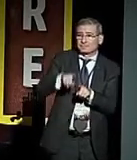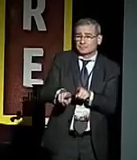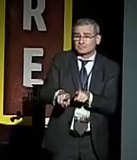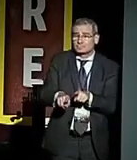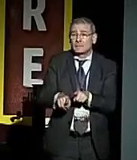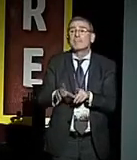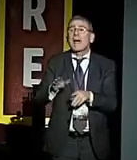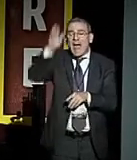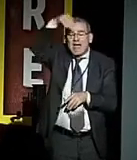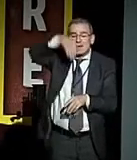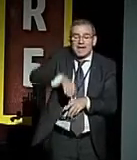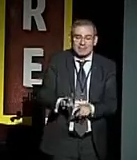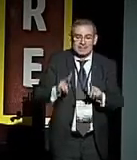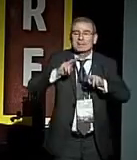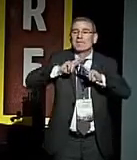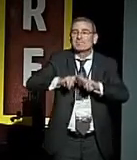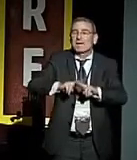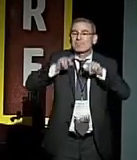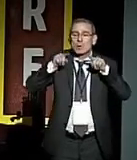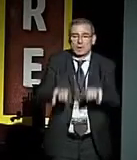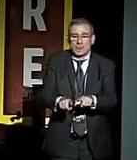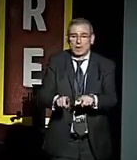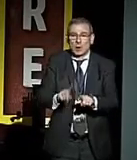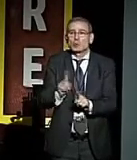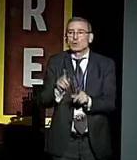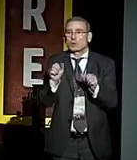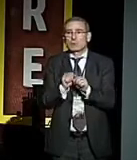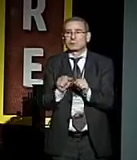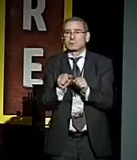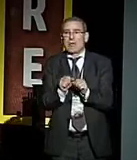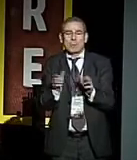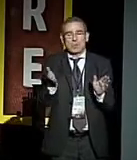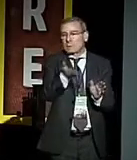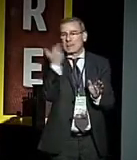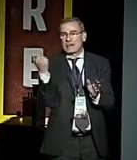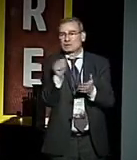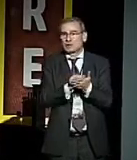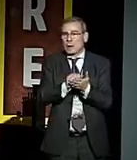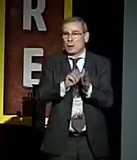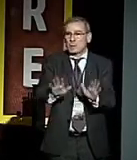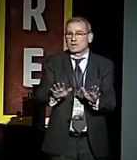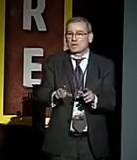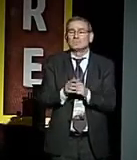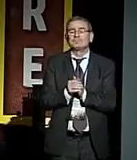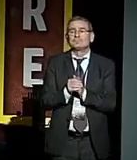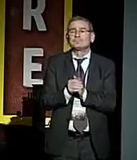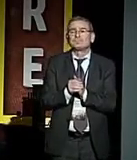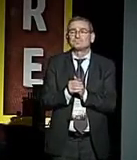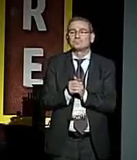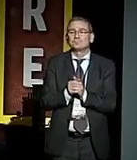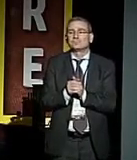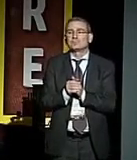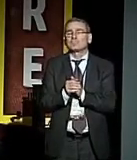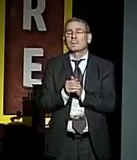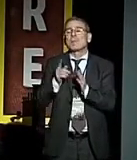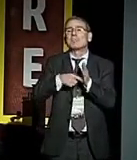ma l'elefante è lì. E noi non possiamo rinviare tutto questo. Avvenire pubblica da